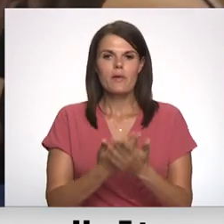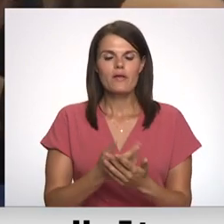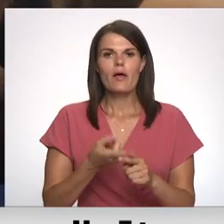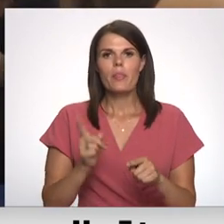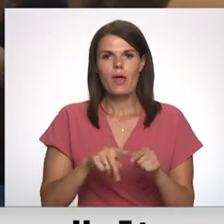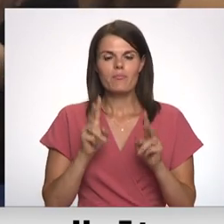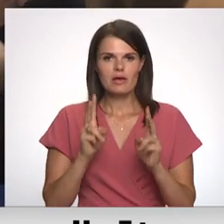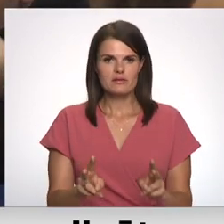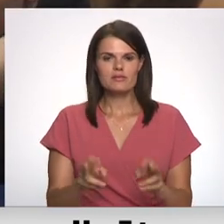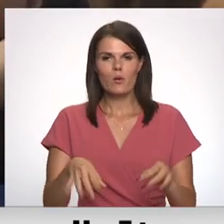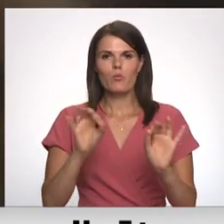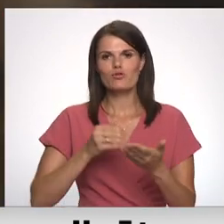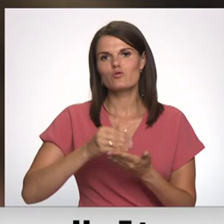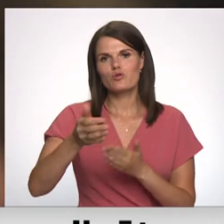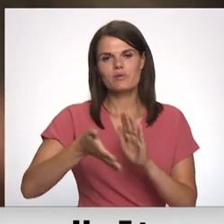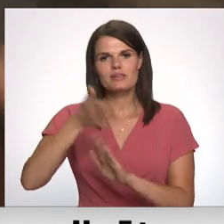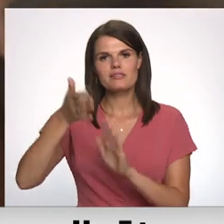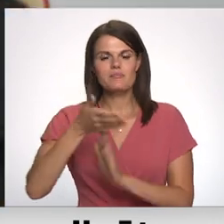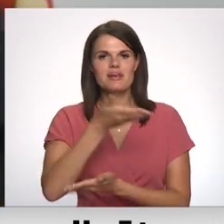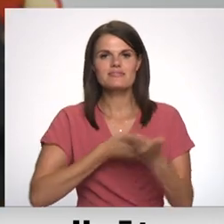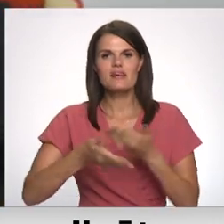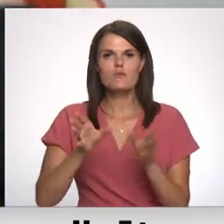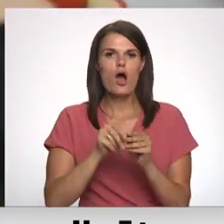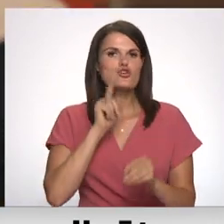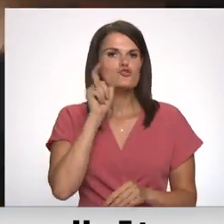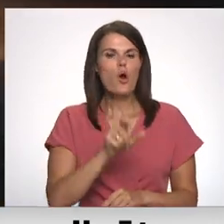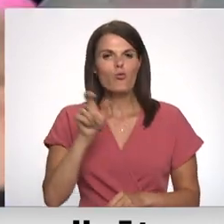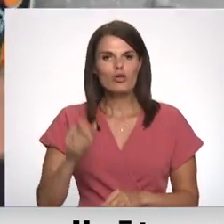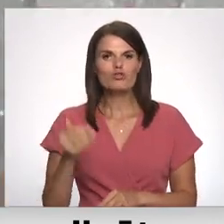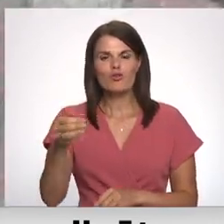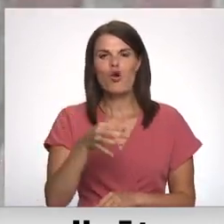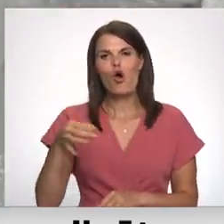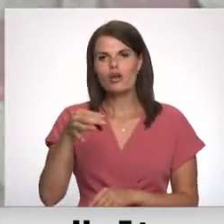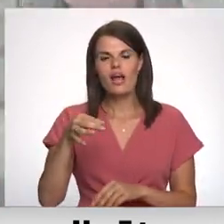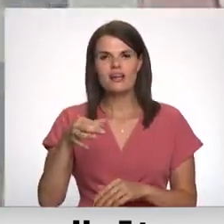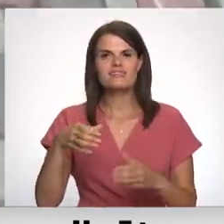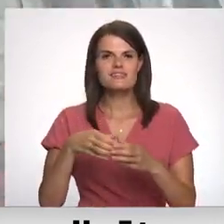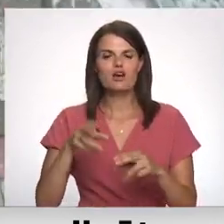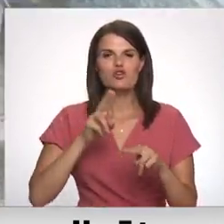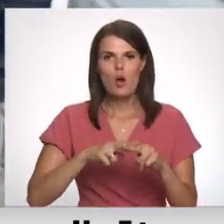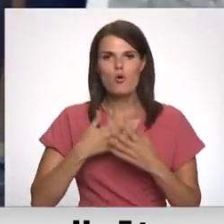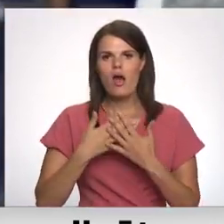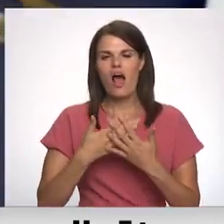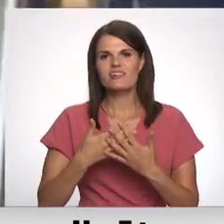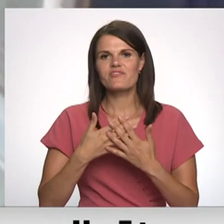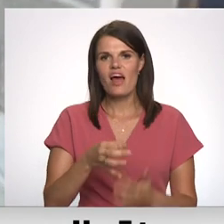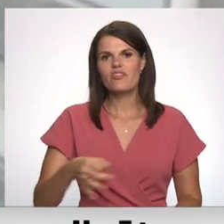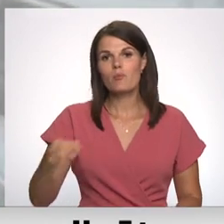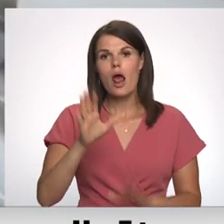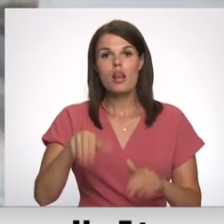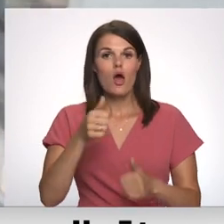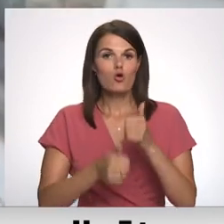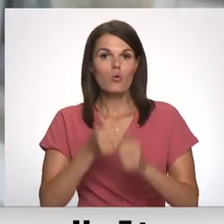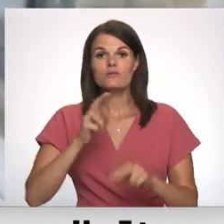esot būtiski turpināt, stiprināt sadarbību ar jauniešiem, viņu organizācijām un aktivitātēm reģionos. Lai konkursā